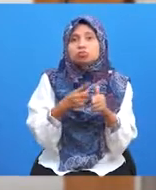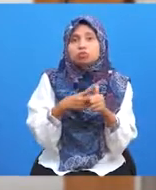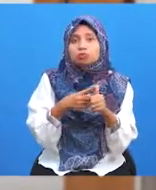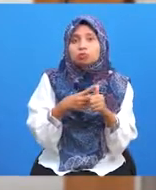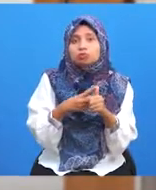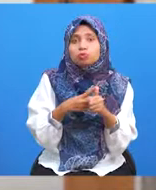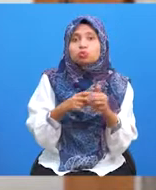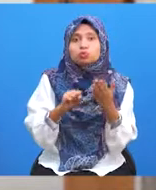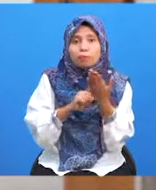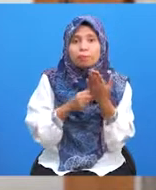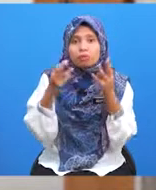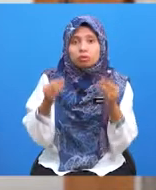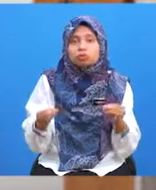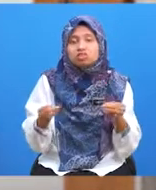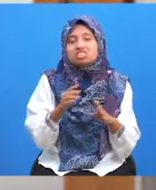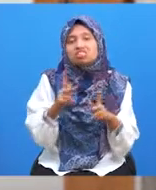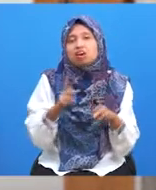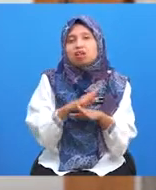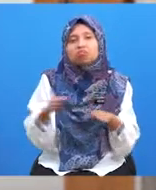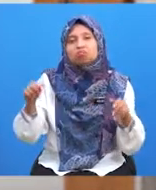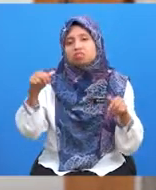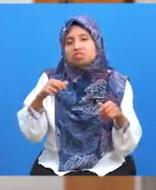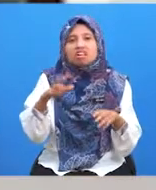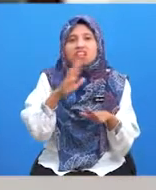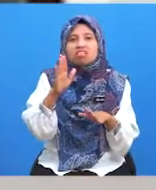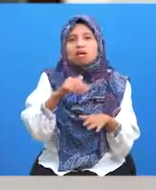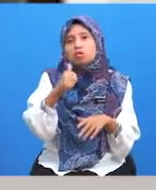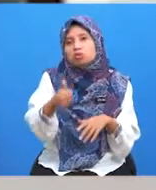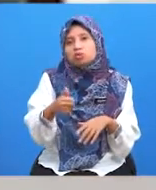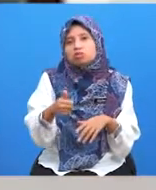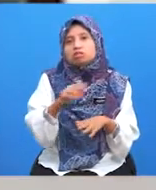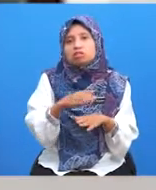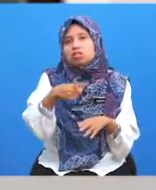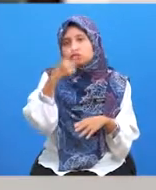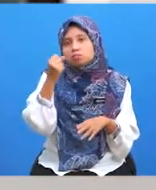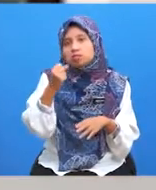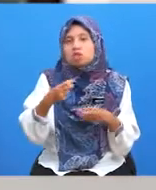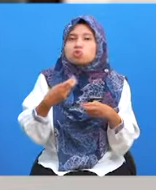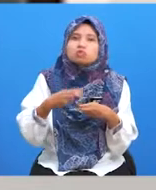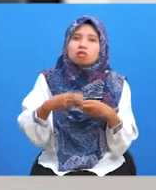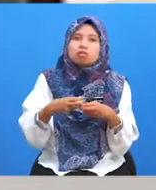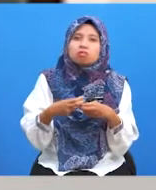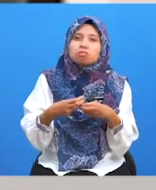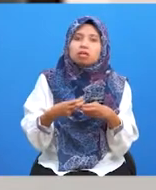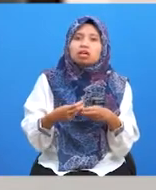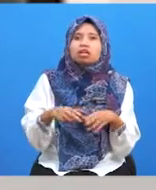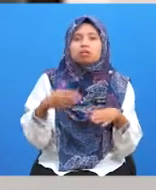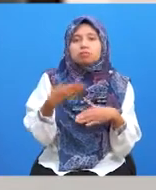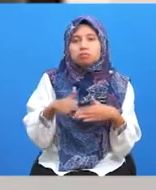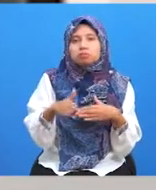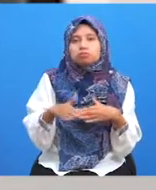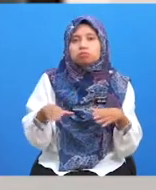akan menyebabkan hasil penjagaan akan berkurang perancangan rapi perlu dibuat dalam